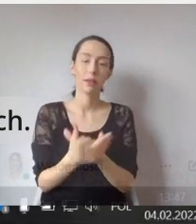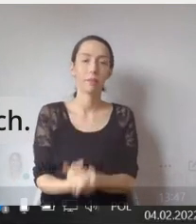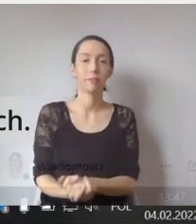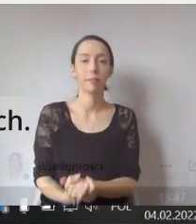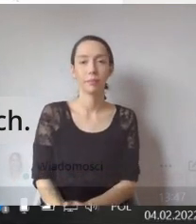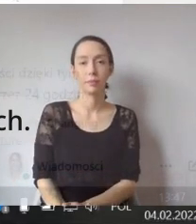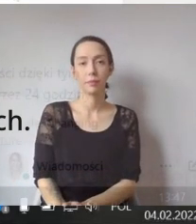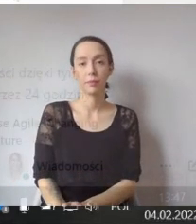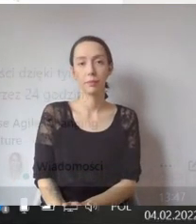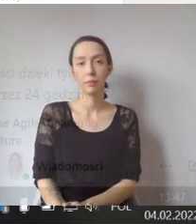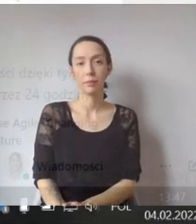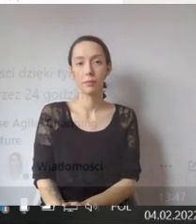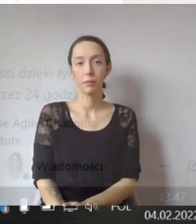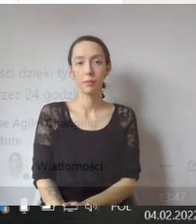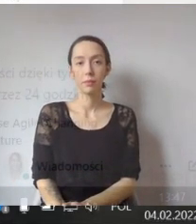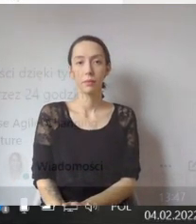polecanych.